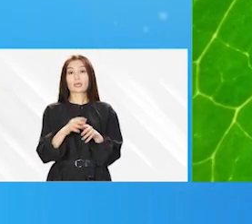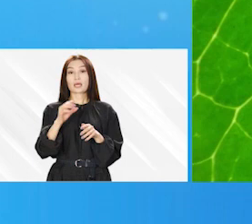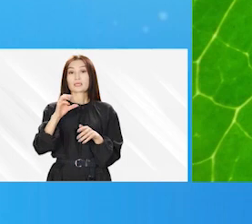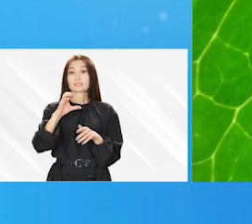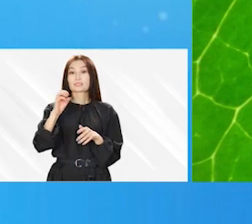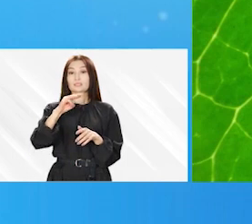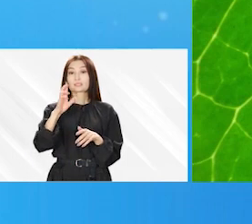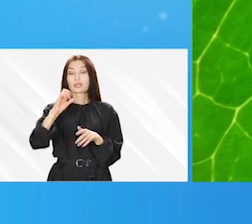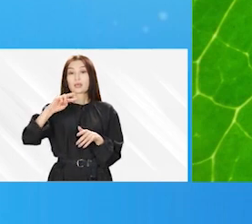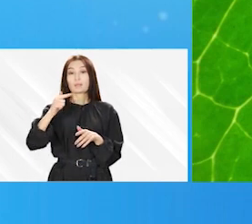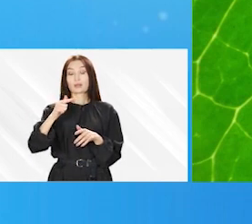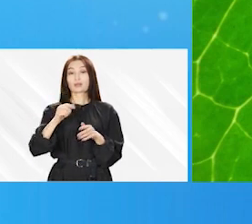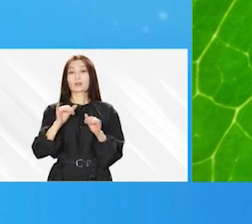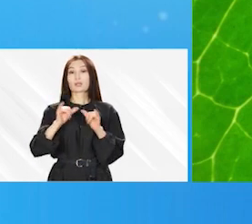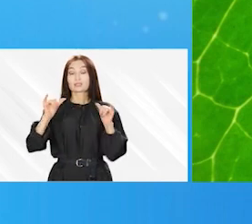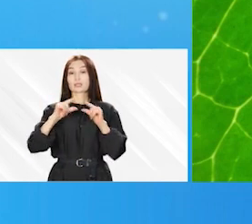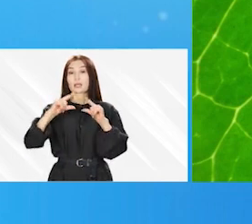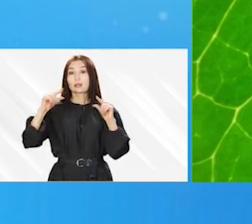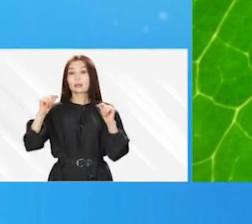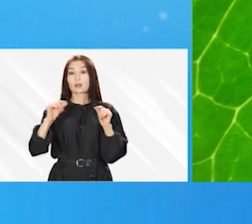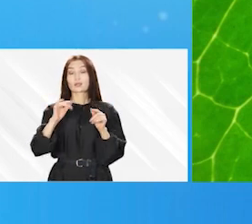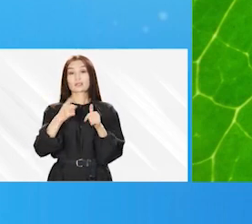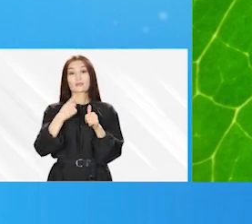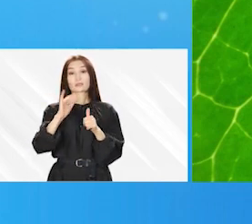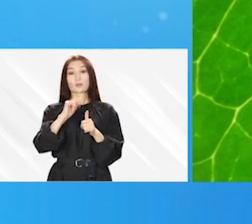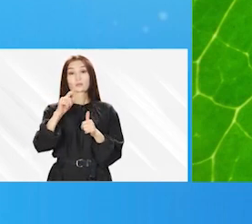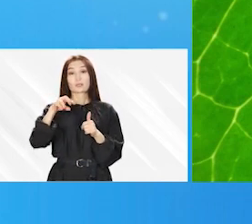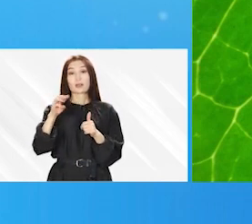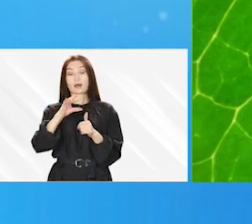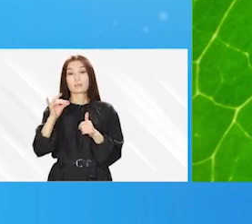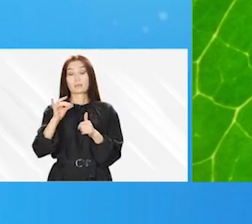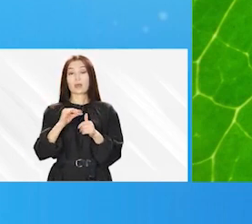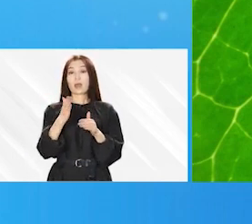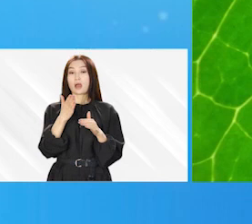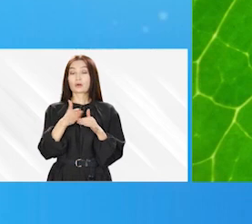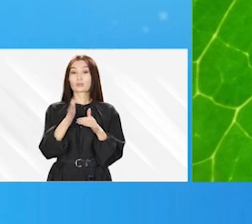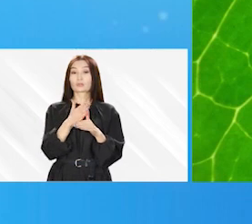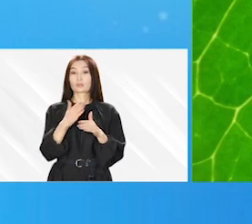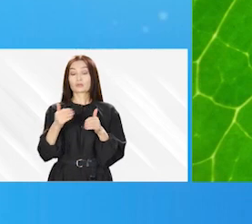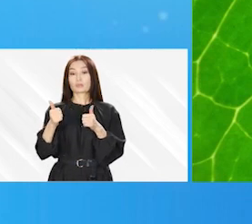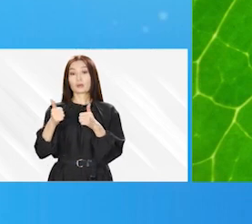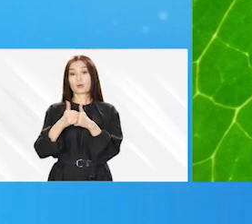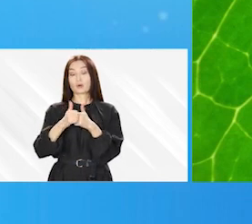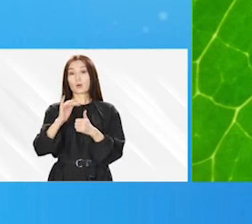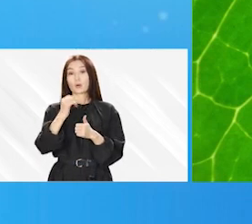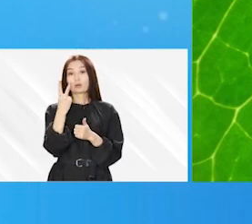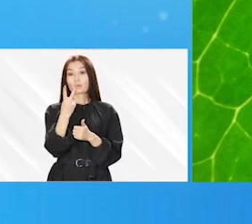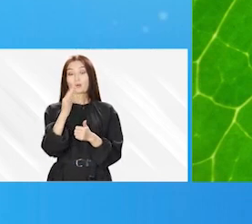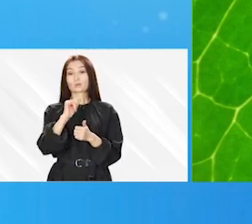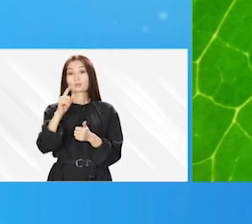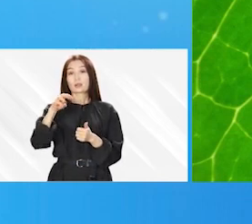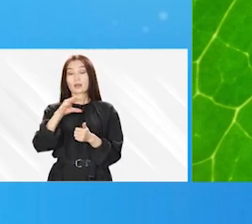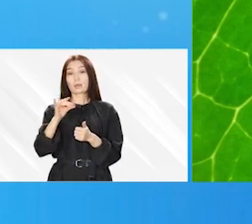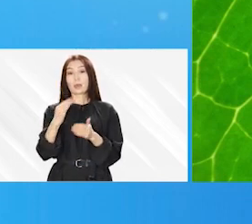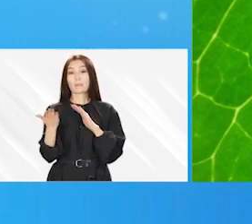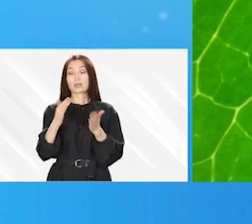котором развиваются листья называются узлами а участке стебли между двумя ближайшими узлами одного побега